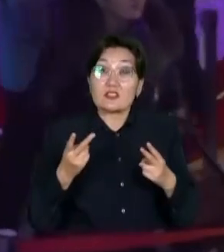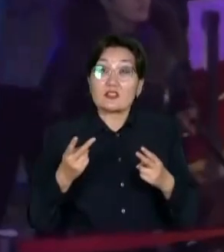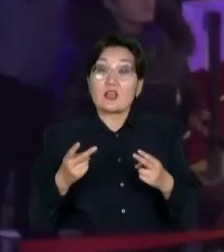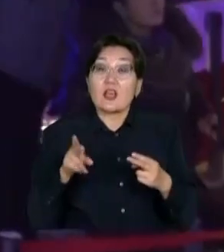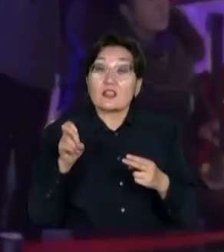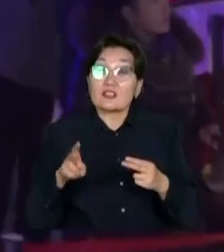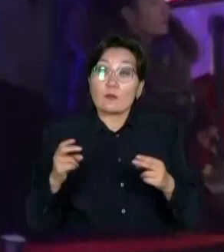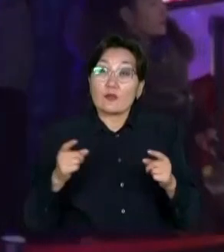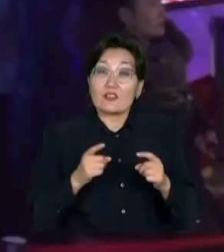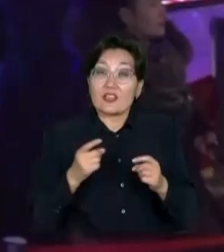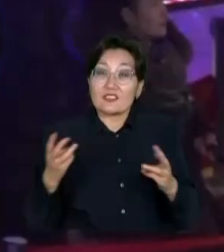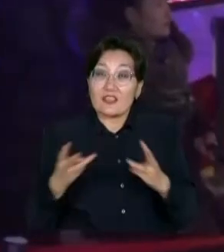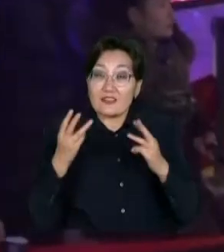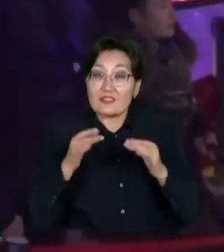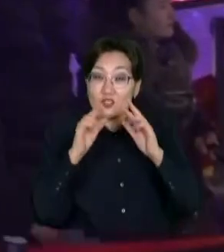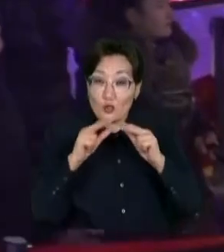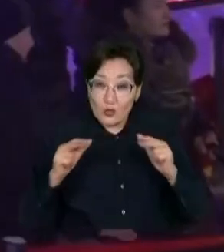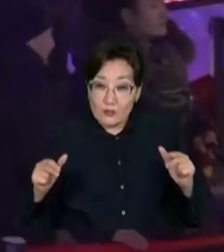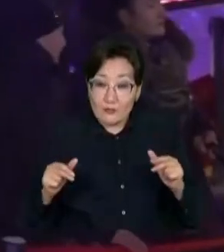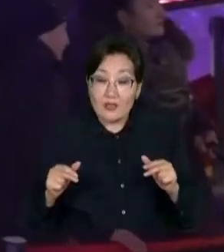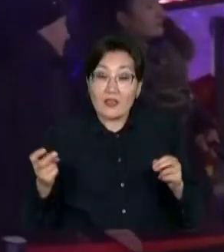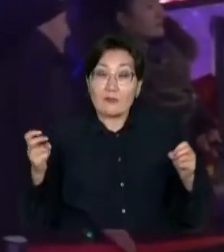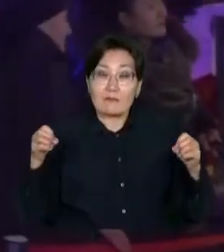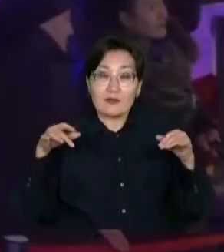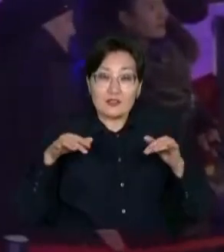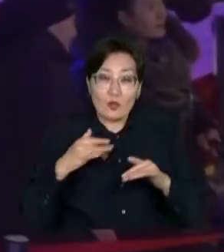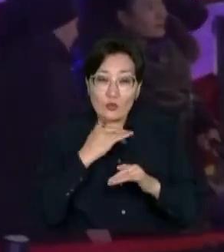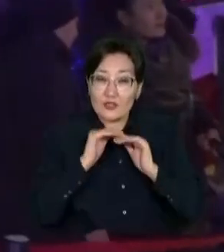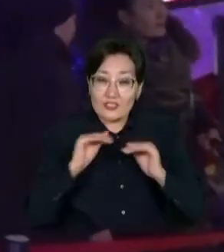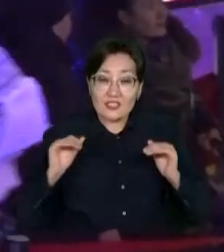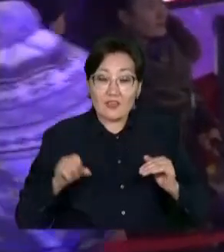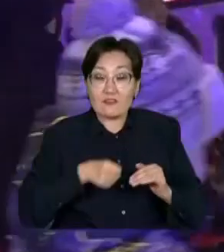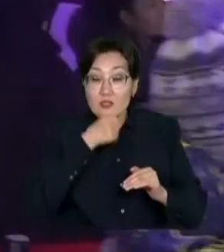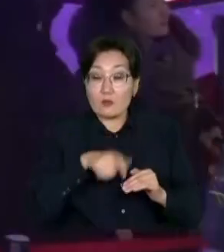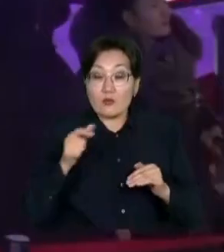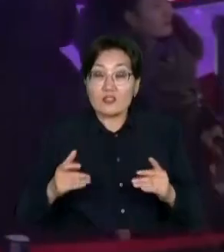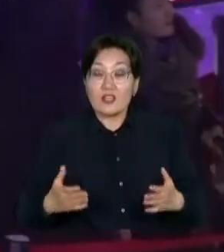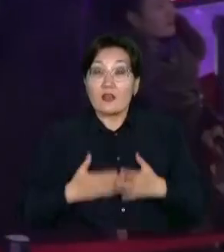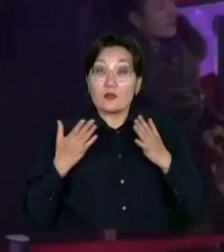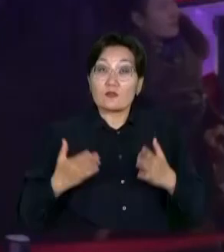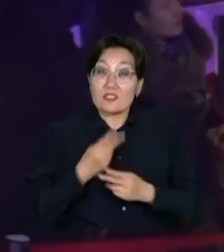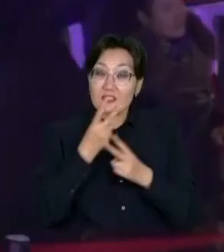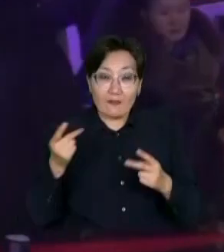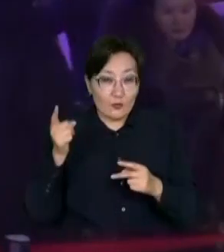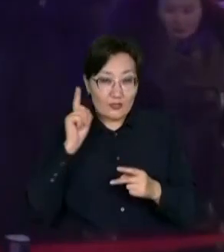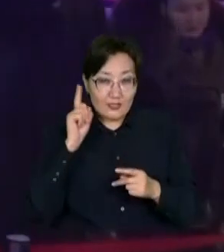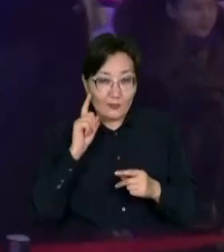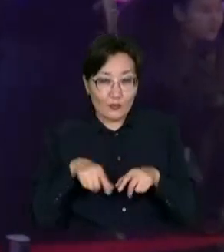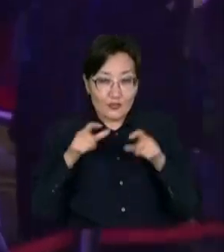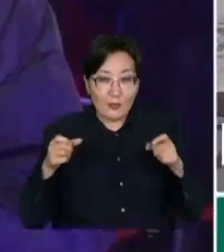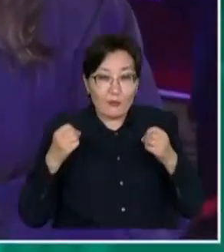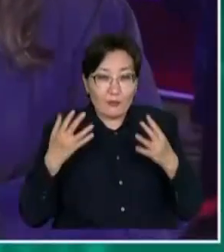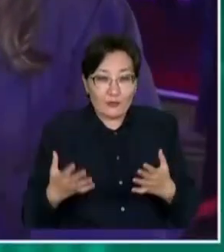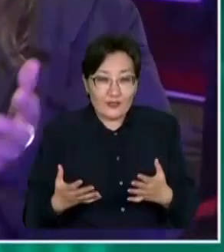как зажглась новогодняя красавица. Пришли множество детей и взрослых. Эмоции от увиденного и услышанного у людей